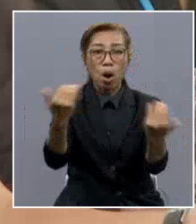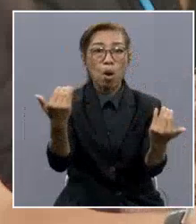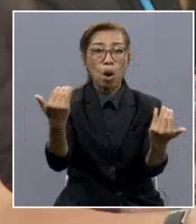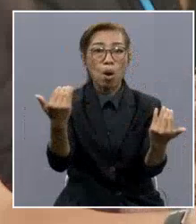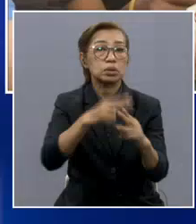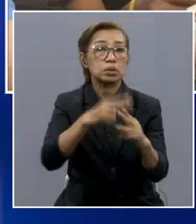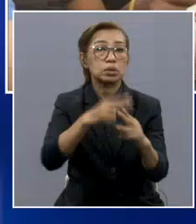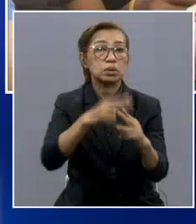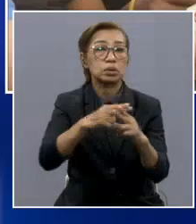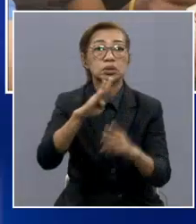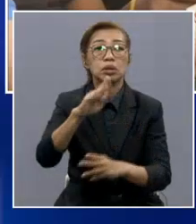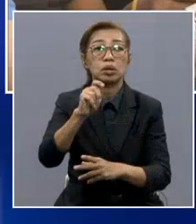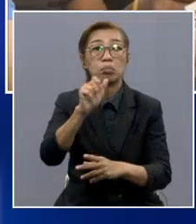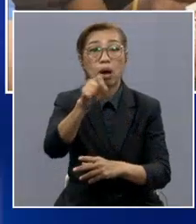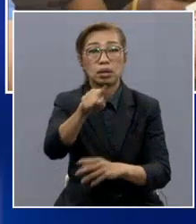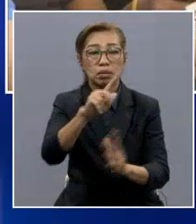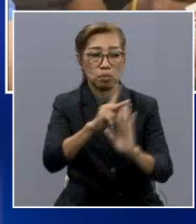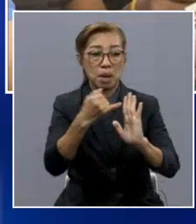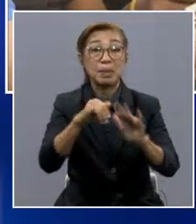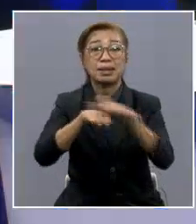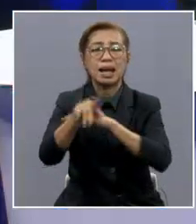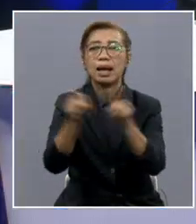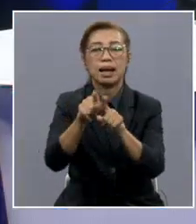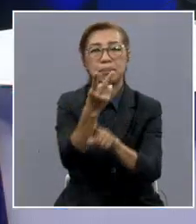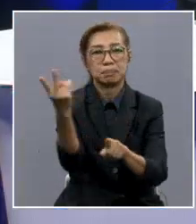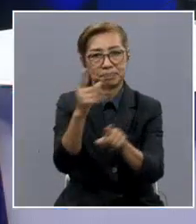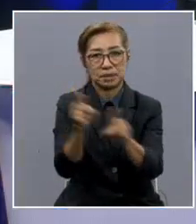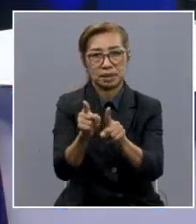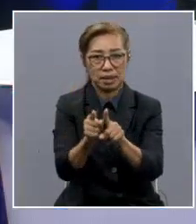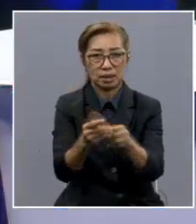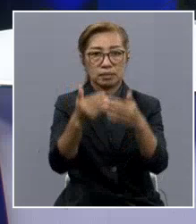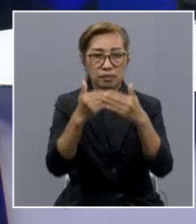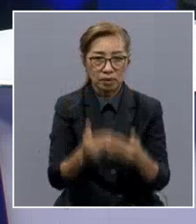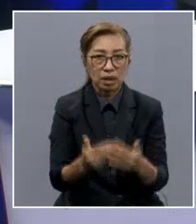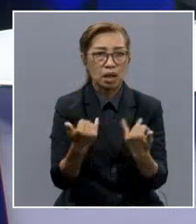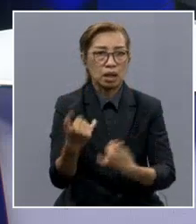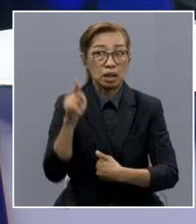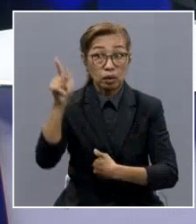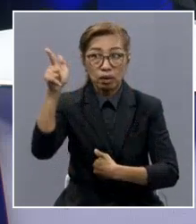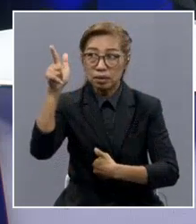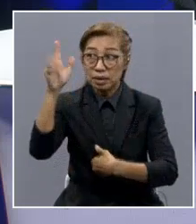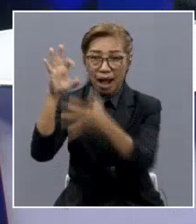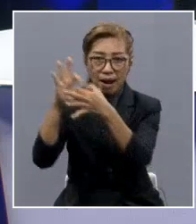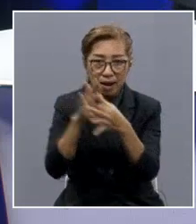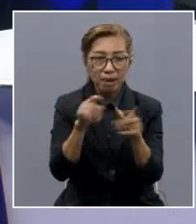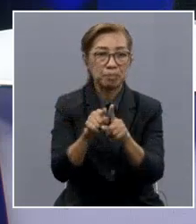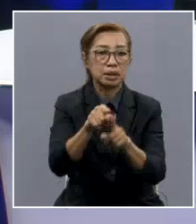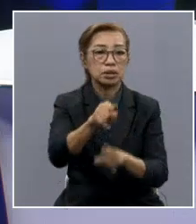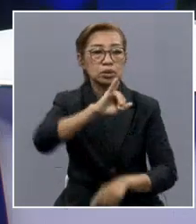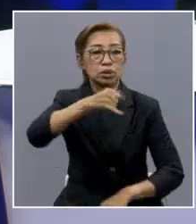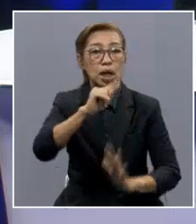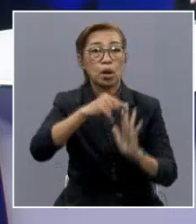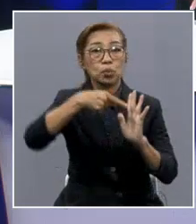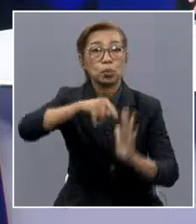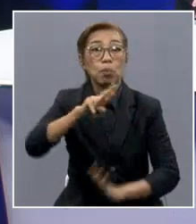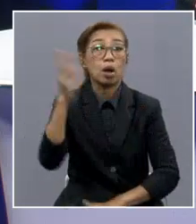คดีใช่ไหมครับทีนี้พอพูดถึงทักษิณนะครับถูกหยิบยกประเด็นหนึ่งที่จับตากันก็คือการที่คุณจตุพรพรหมพันธ์เนี่ยออกมา